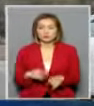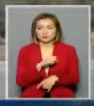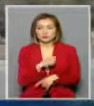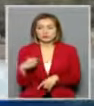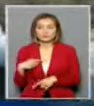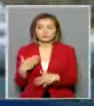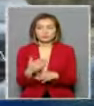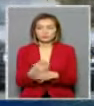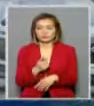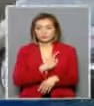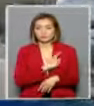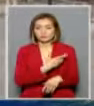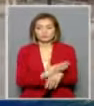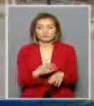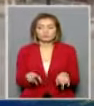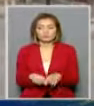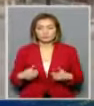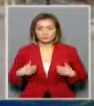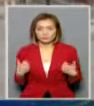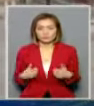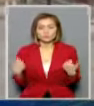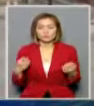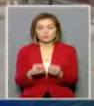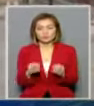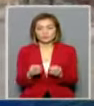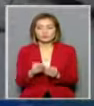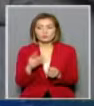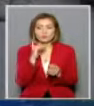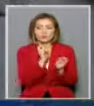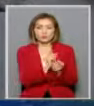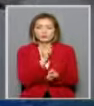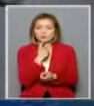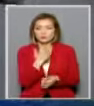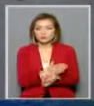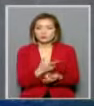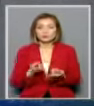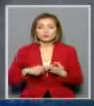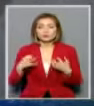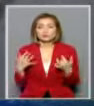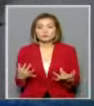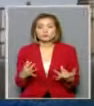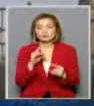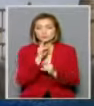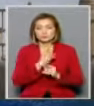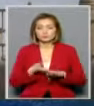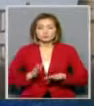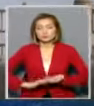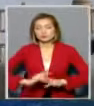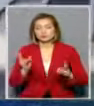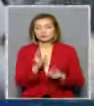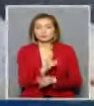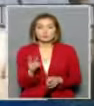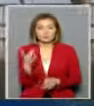судьбы оказались одиноки, но, несмотря ни на что, стойко борются с трудностями. Среди нуждающихся особенно тяжело приходится